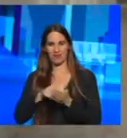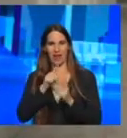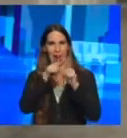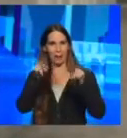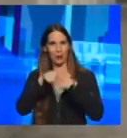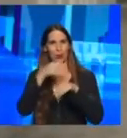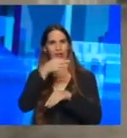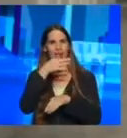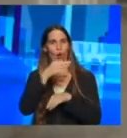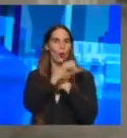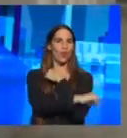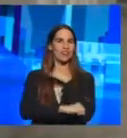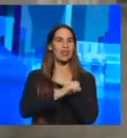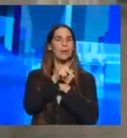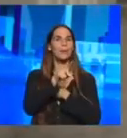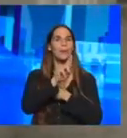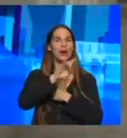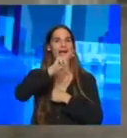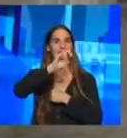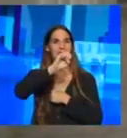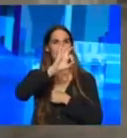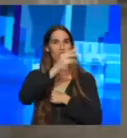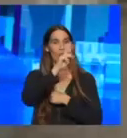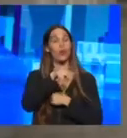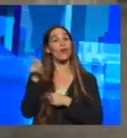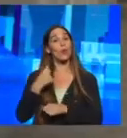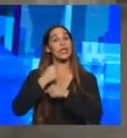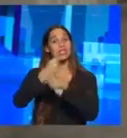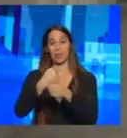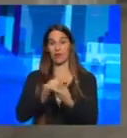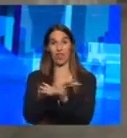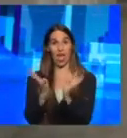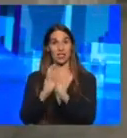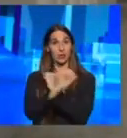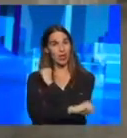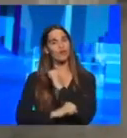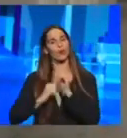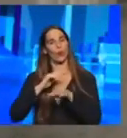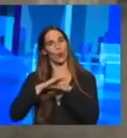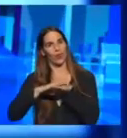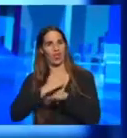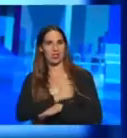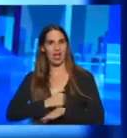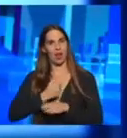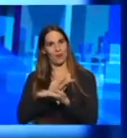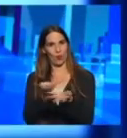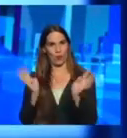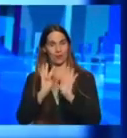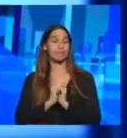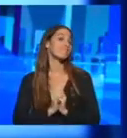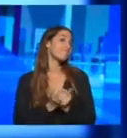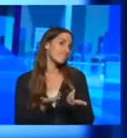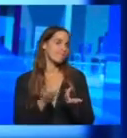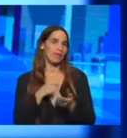של הנאום שלה באוניברסיטת פרינסטון. הוא גם הציג אותה בפני הסטודנטים של NYU והתנצל בפומבי. כן, לפחות